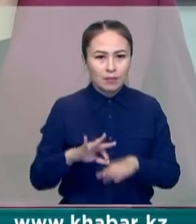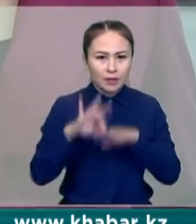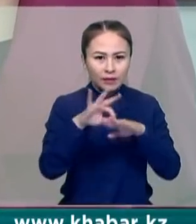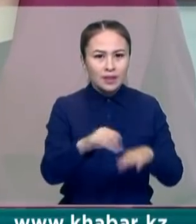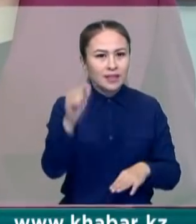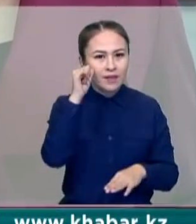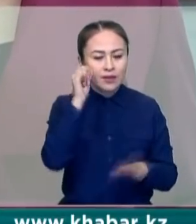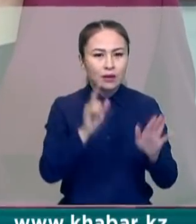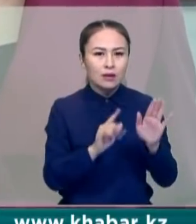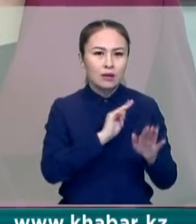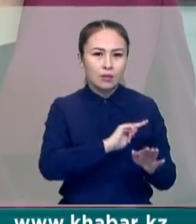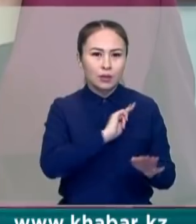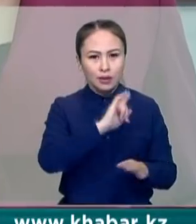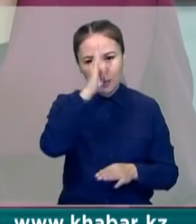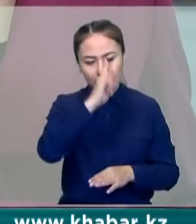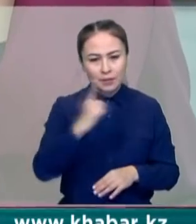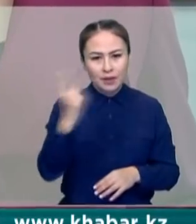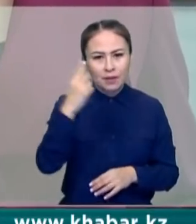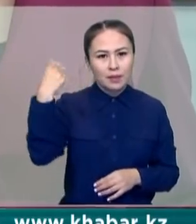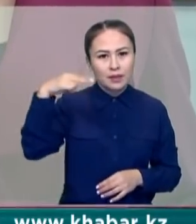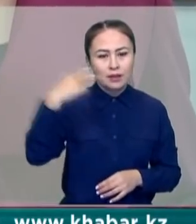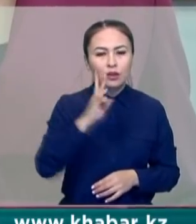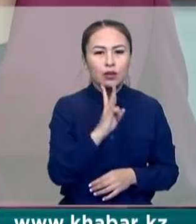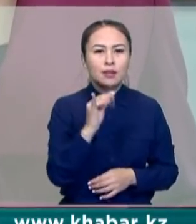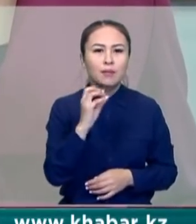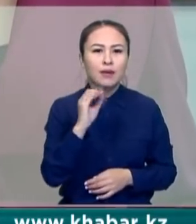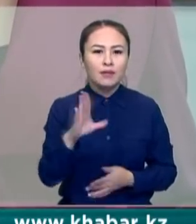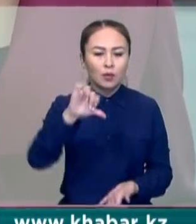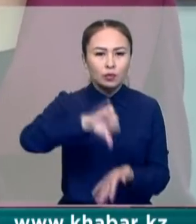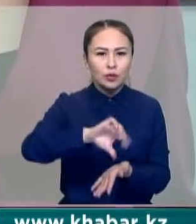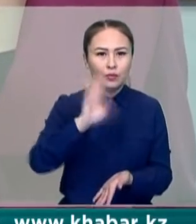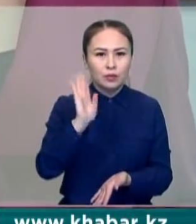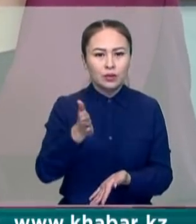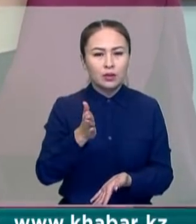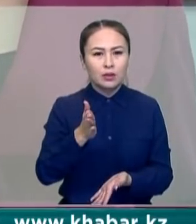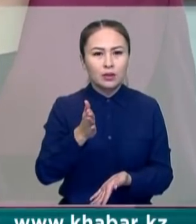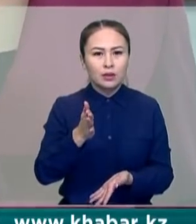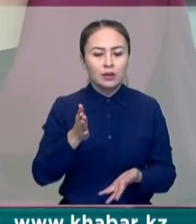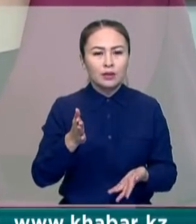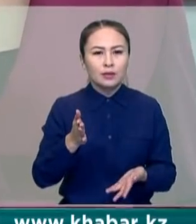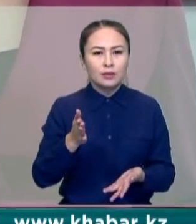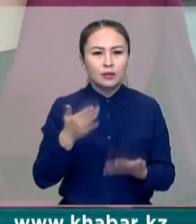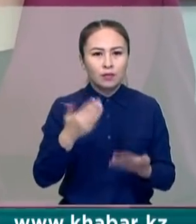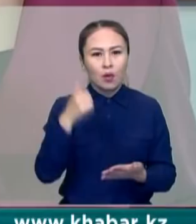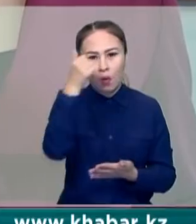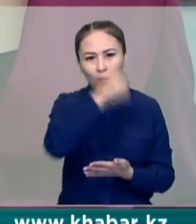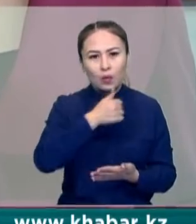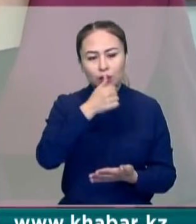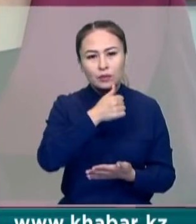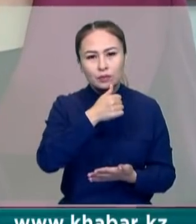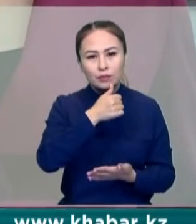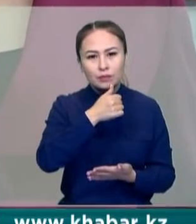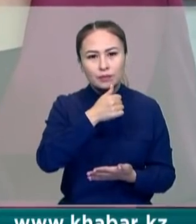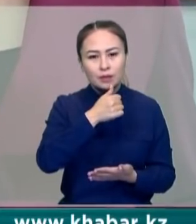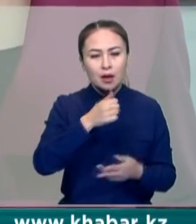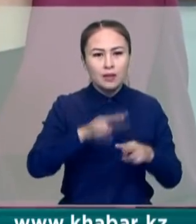жалғасады. Ертең оның жұмысына Қазақстанның тұңғыш президенті елбасы Нұрсұлтан Назарбаев қатысады деп күтіліп отыр. Жалпы айта өту керек, осы жылдар ішінде